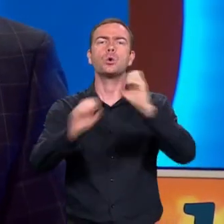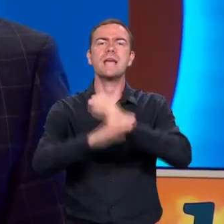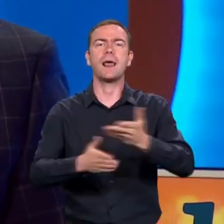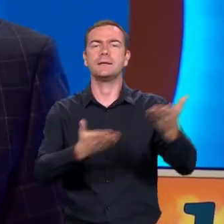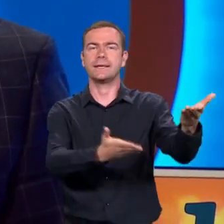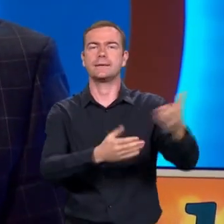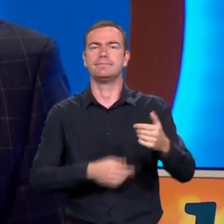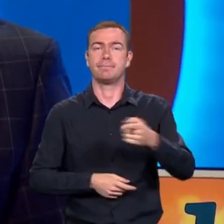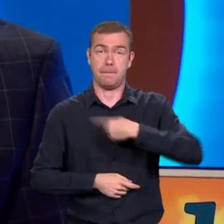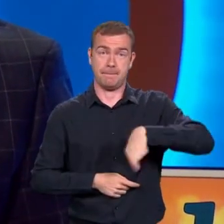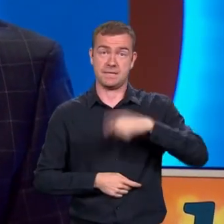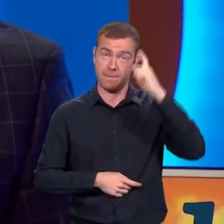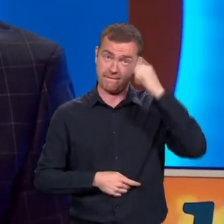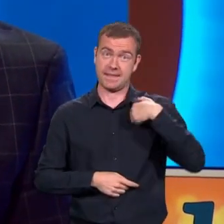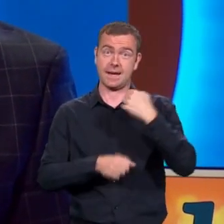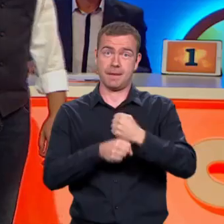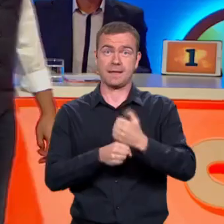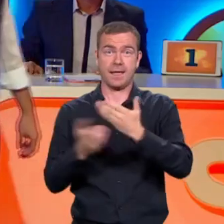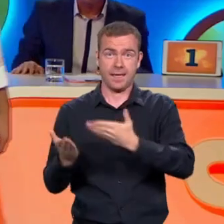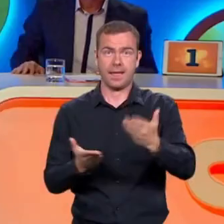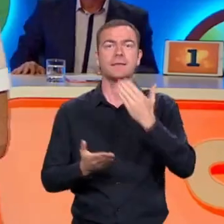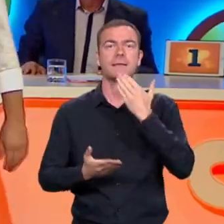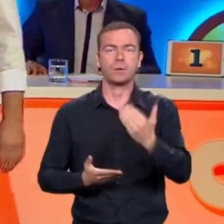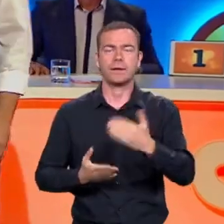kúzelníci. Renátku sme uhadli a Jirko nám ukázal.